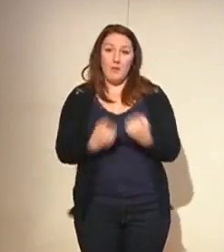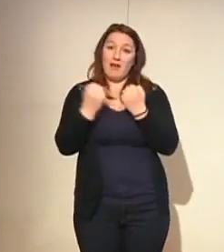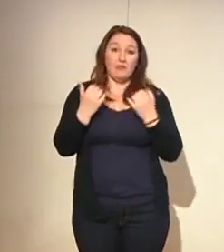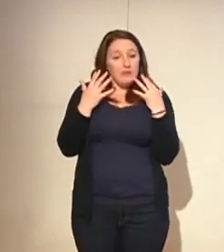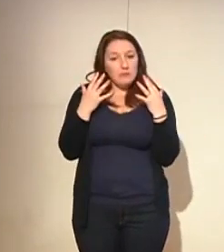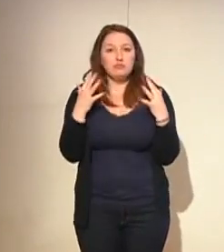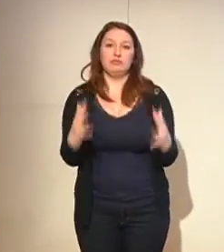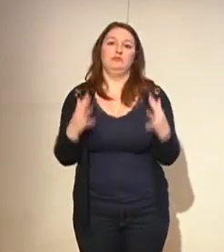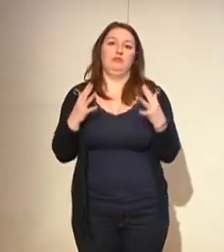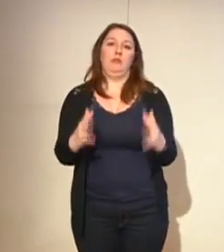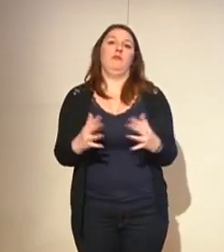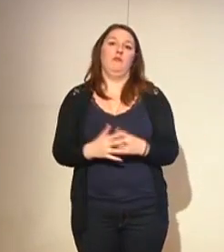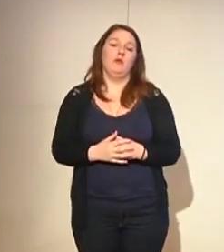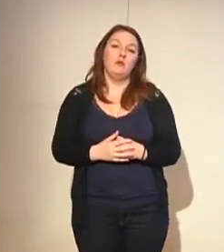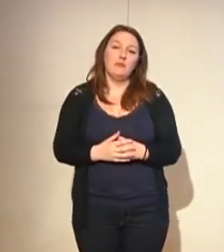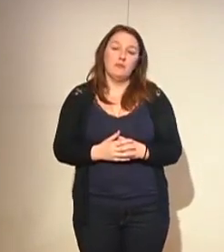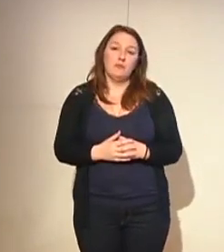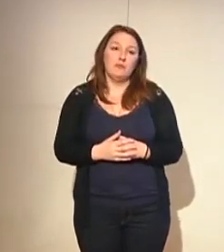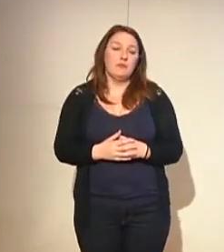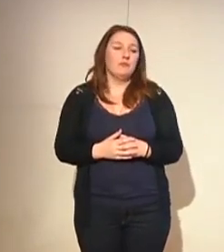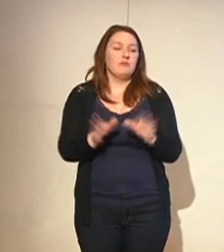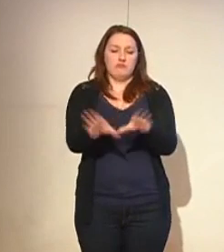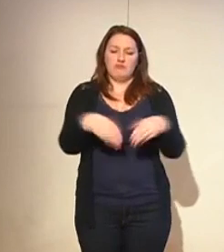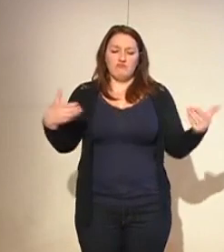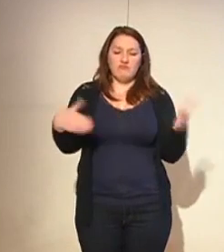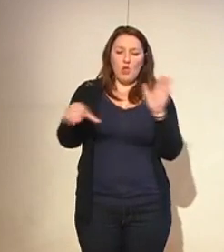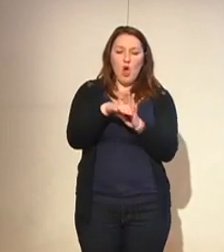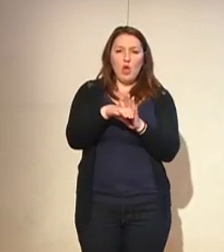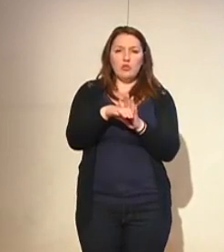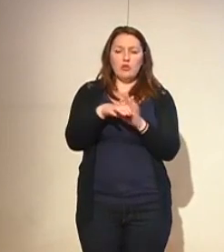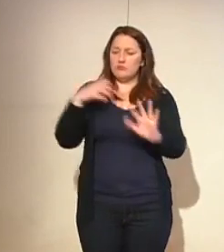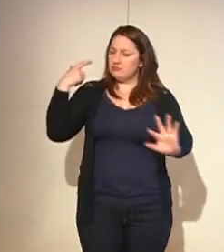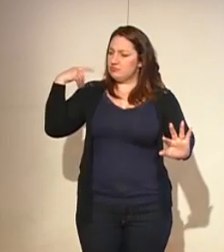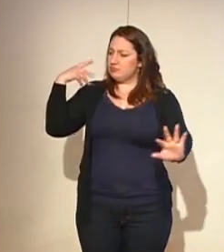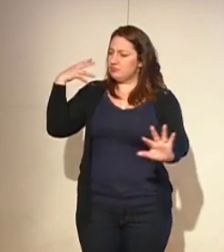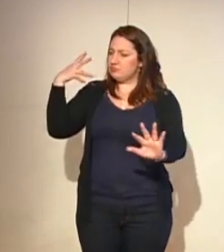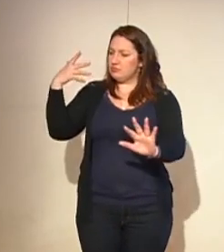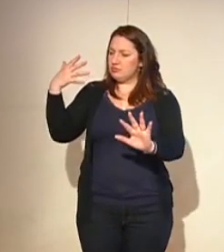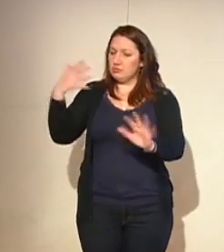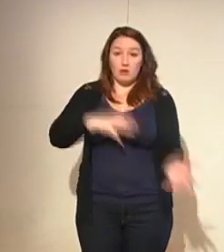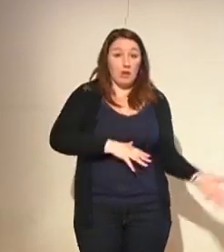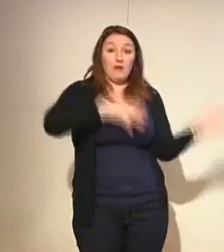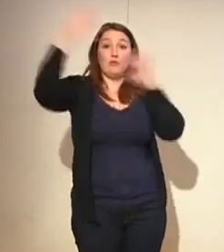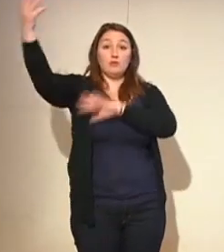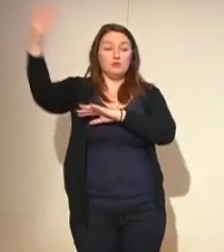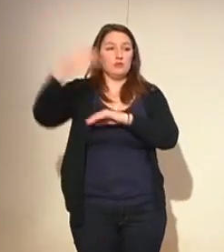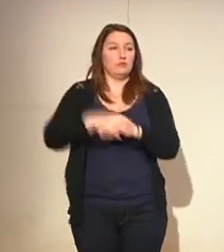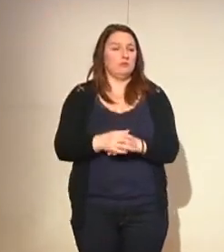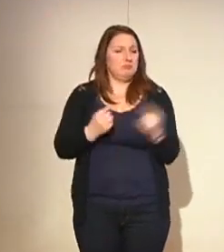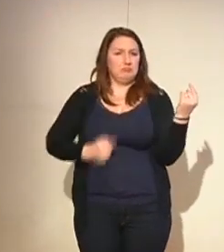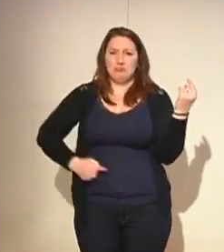bénévole dans le temps cette codification a connu une évolution majeure et pas n'importe